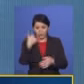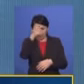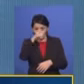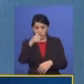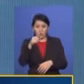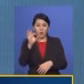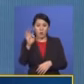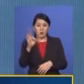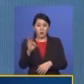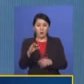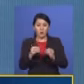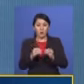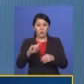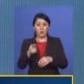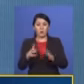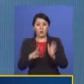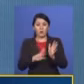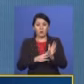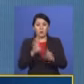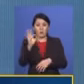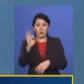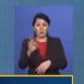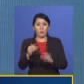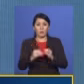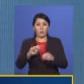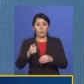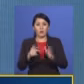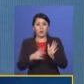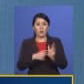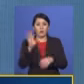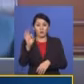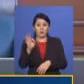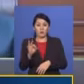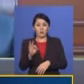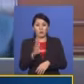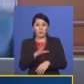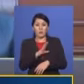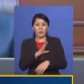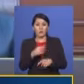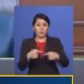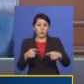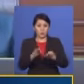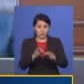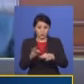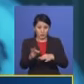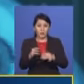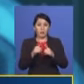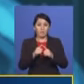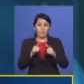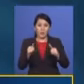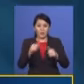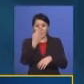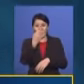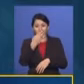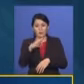тамызда 10,9%-ден 10,8%-ге дейін аздап баяулады. Өзге салаларда да өсім бар.